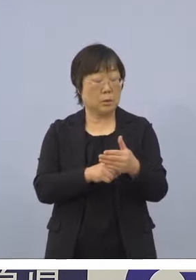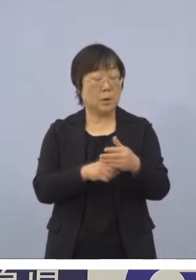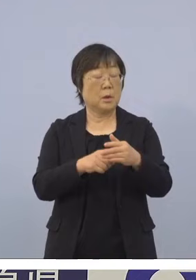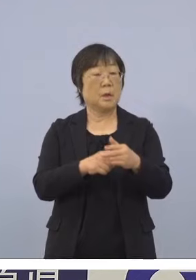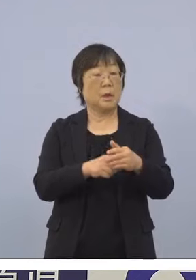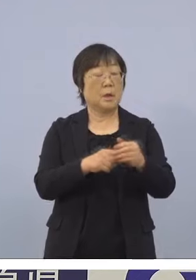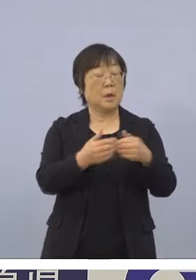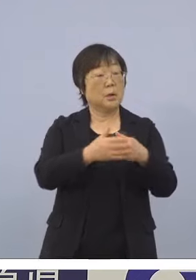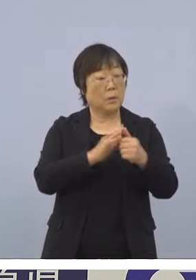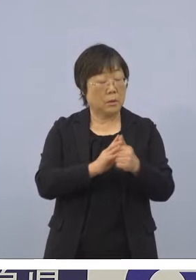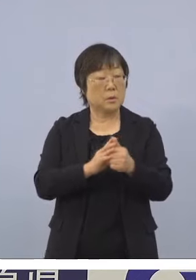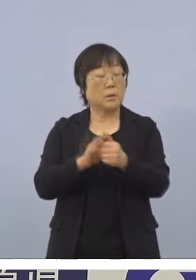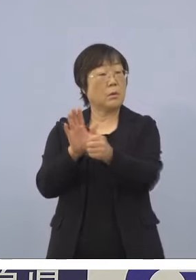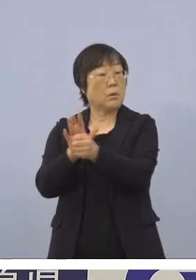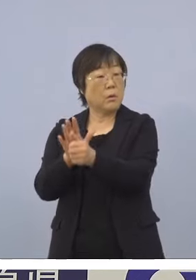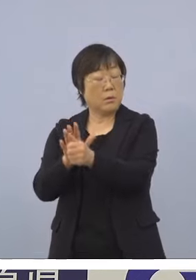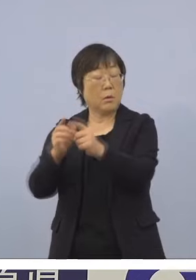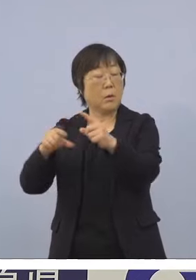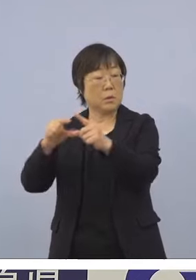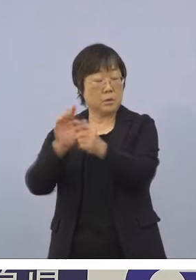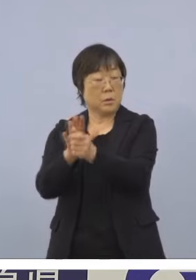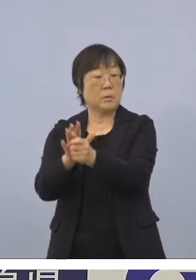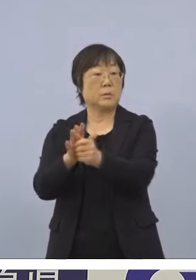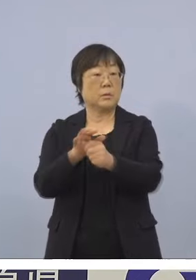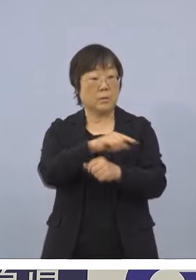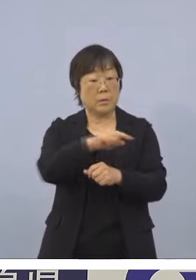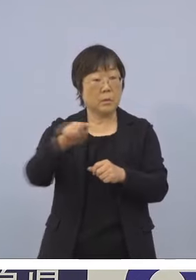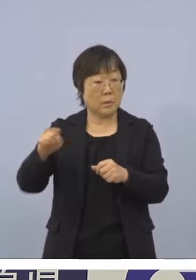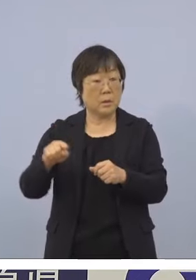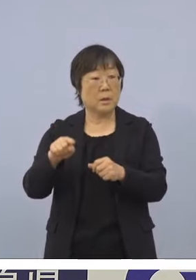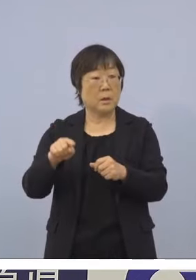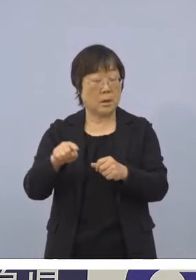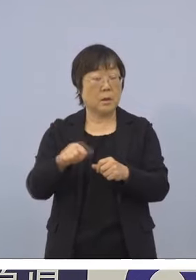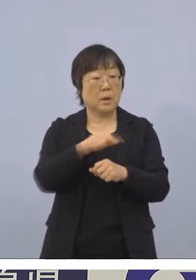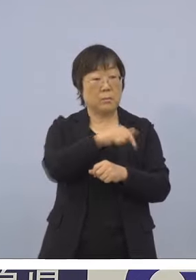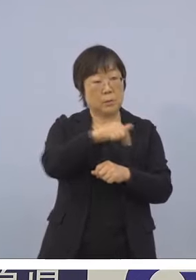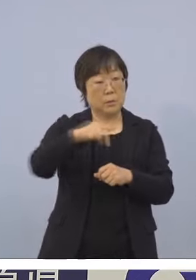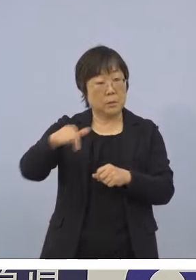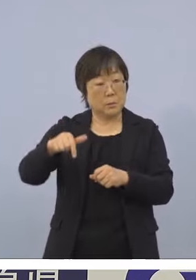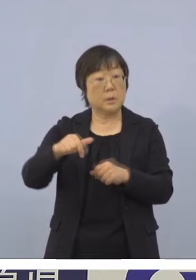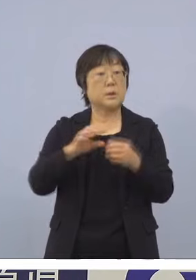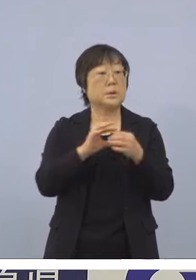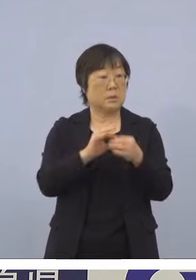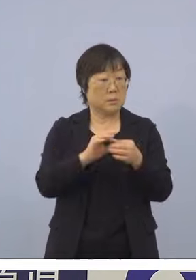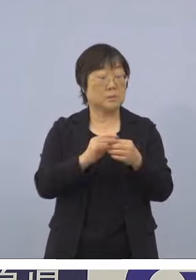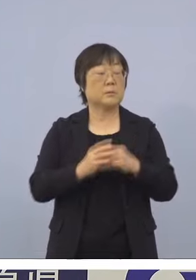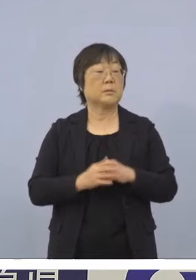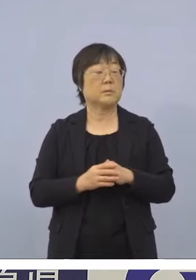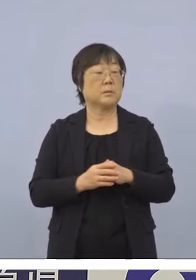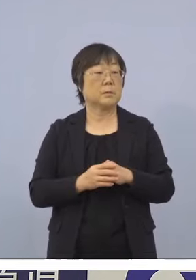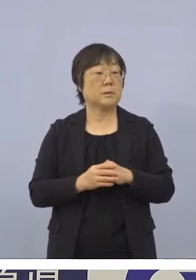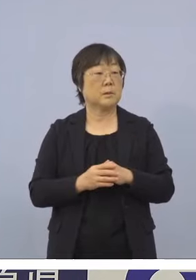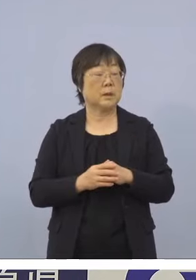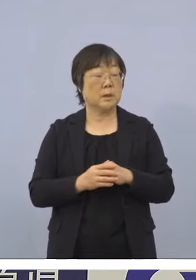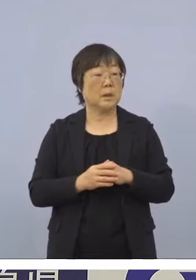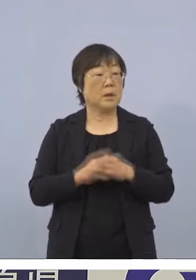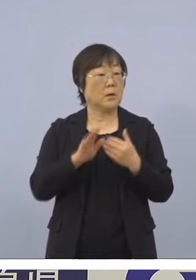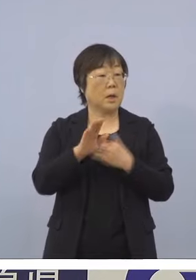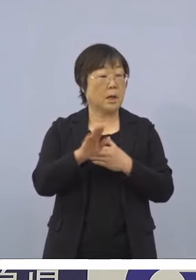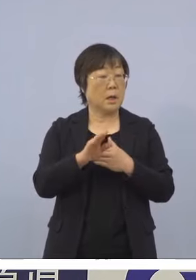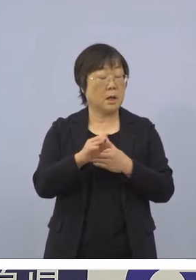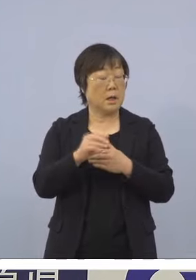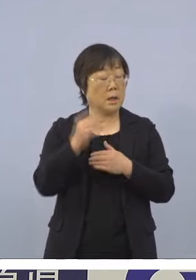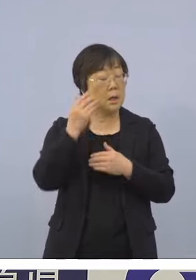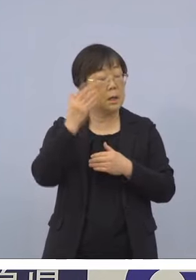という中でですね、そしてまた様々な部局において、そしてまた今はこれからその被害